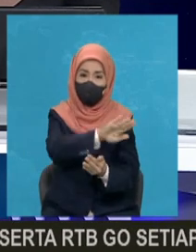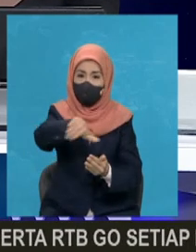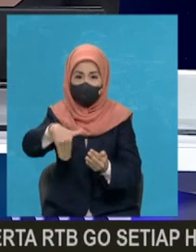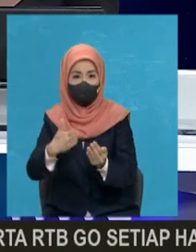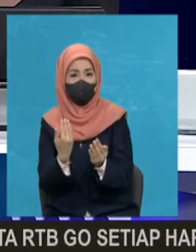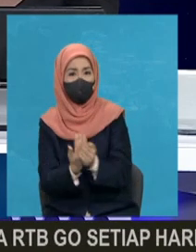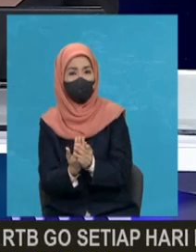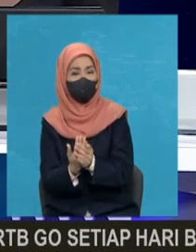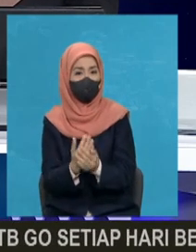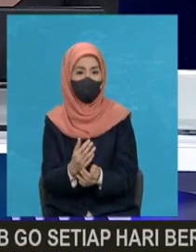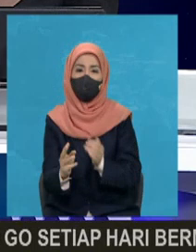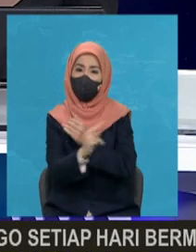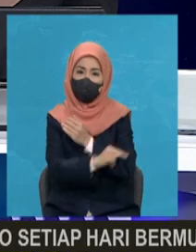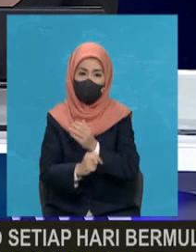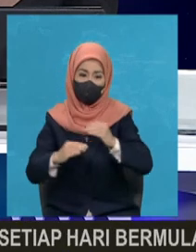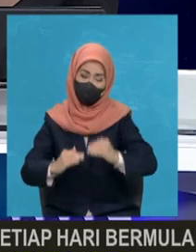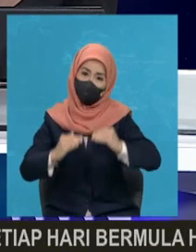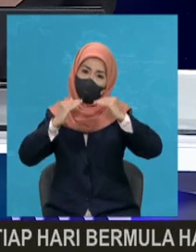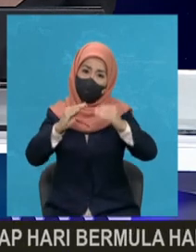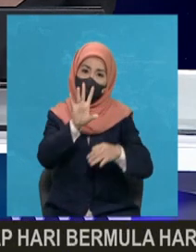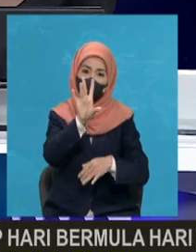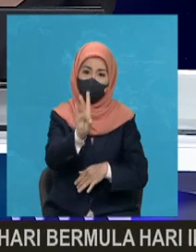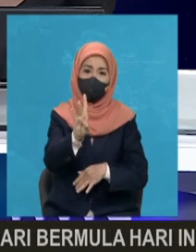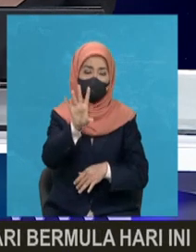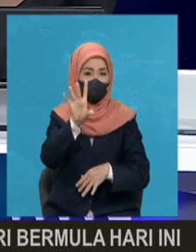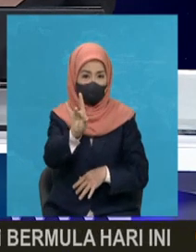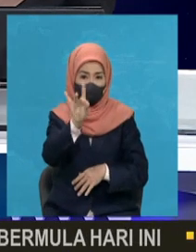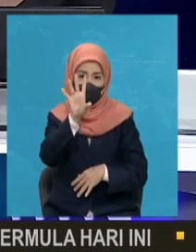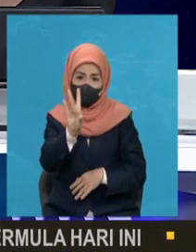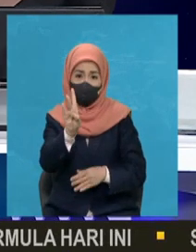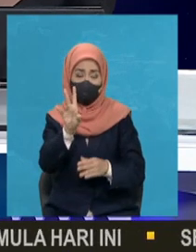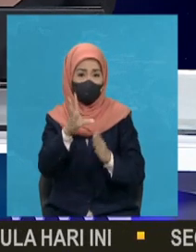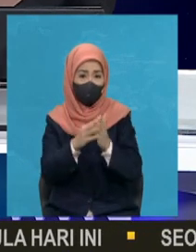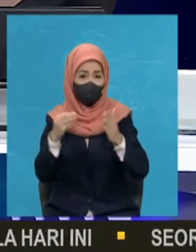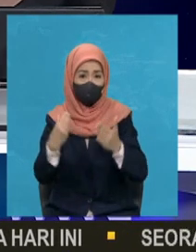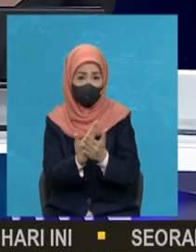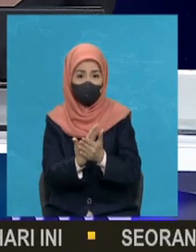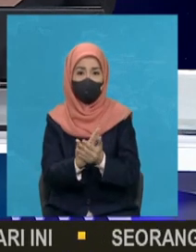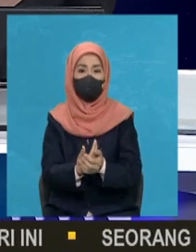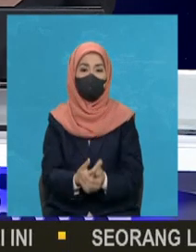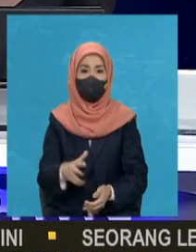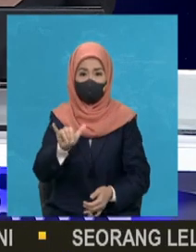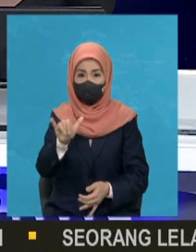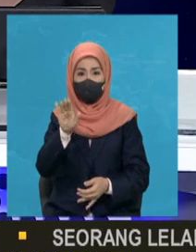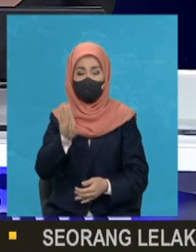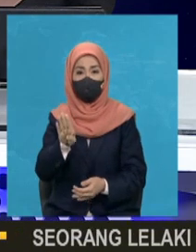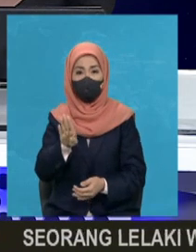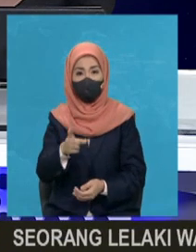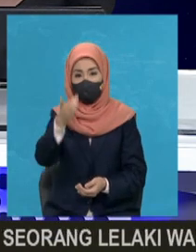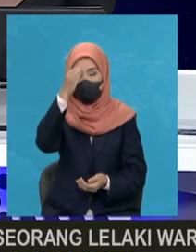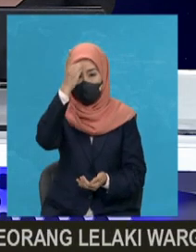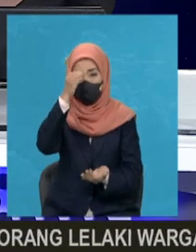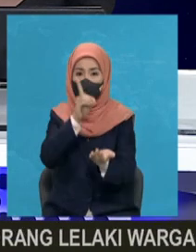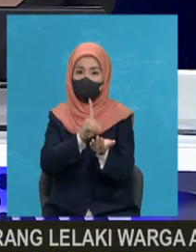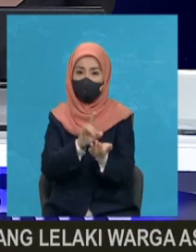key di negara ini meningkat kepada 787 ke yang terhormat Datuk Sri Setya Doktor Haji